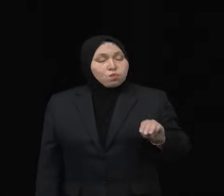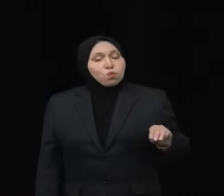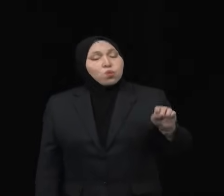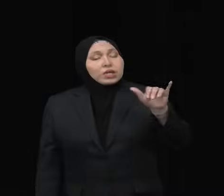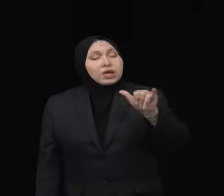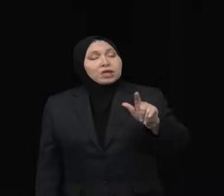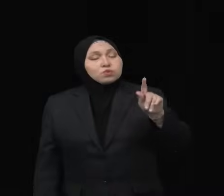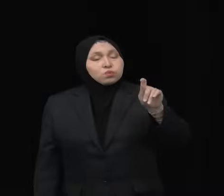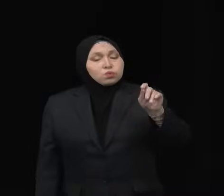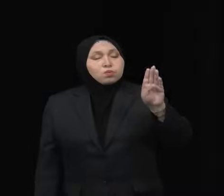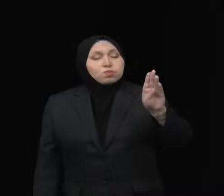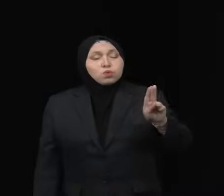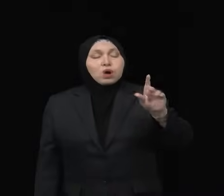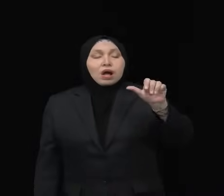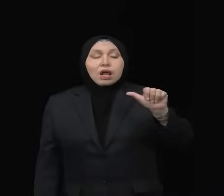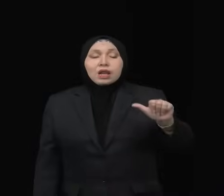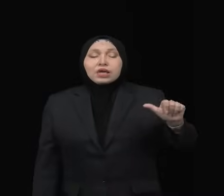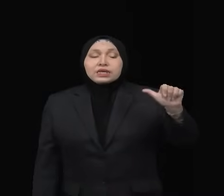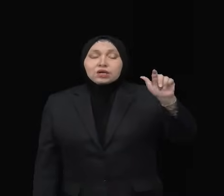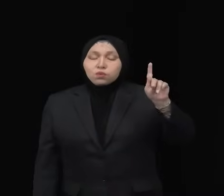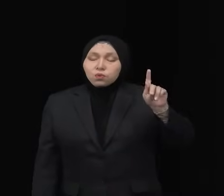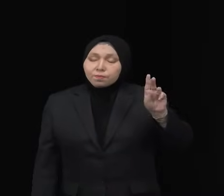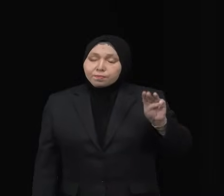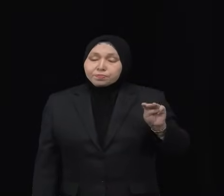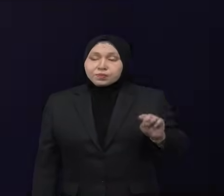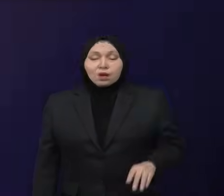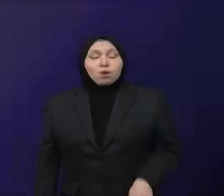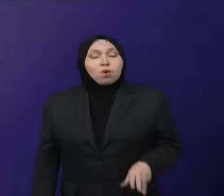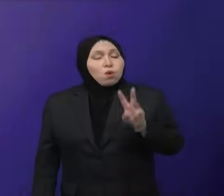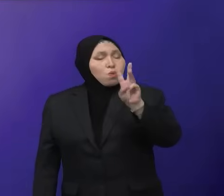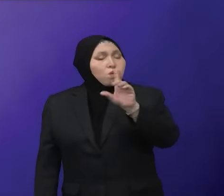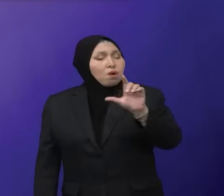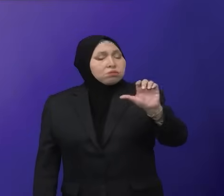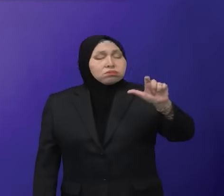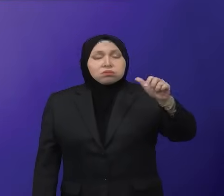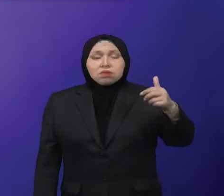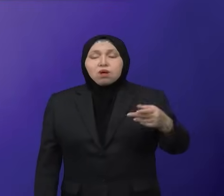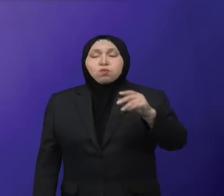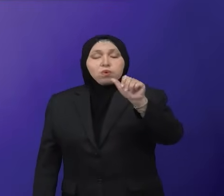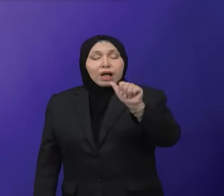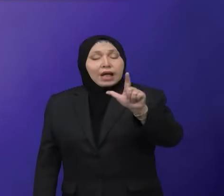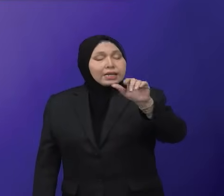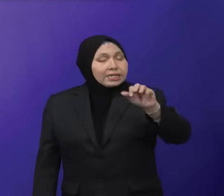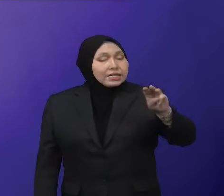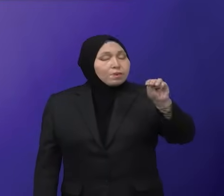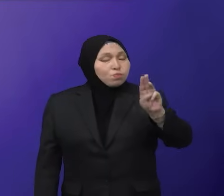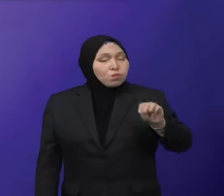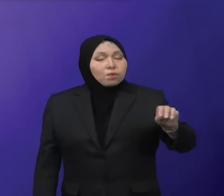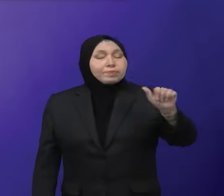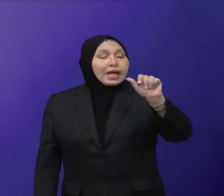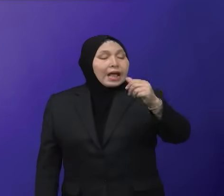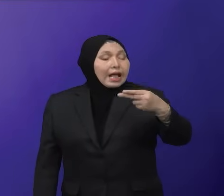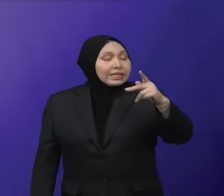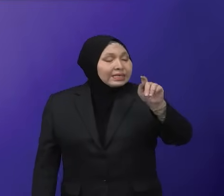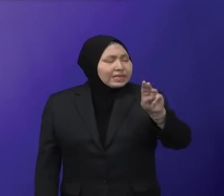qablikum wa yatuba alaikum. Wallahu alimun